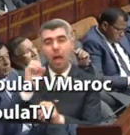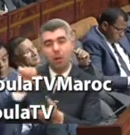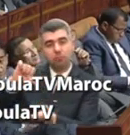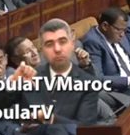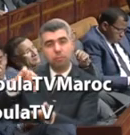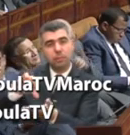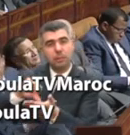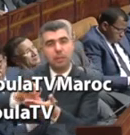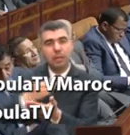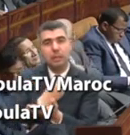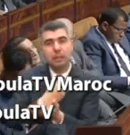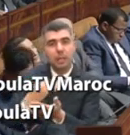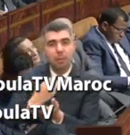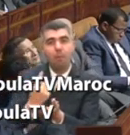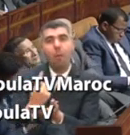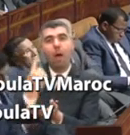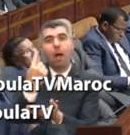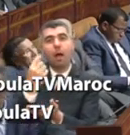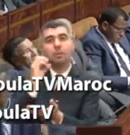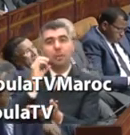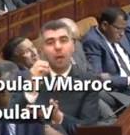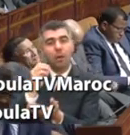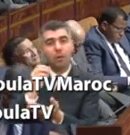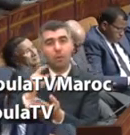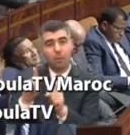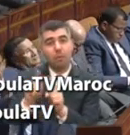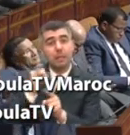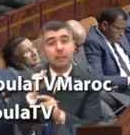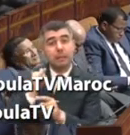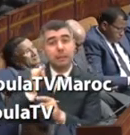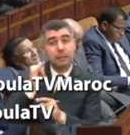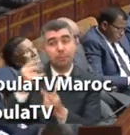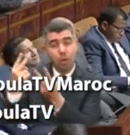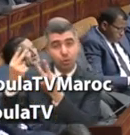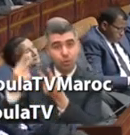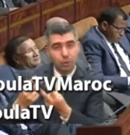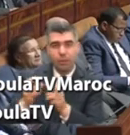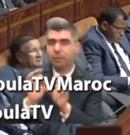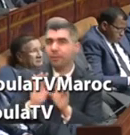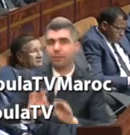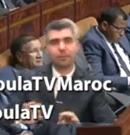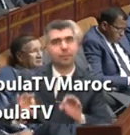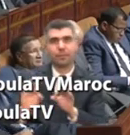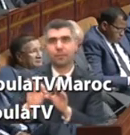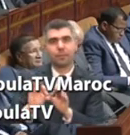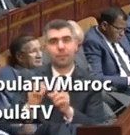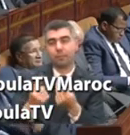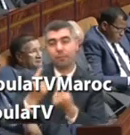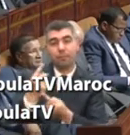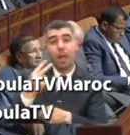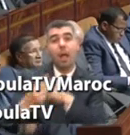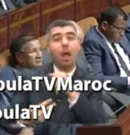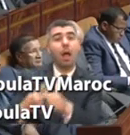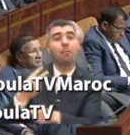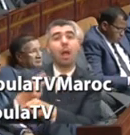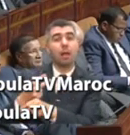اللازمة، بالإضافة إلى طبيب يعني طبيب غير مداوم يعني لا يحضر بصفة دائمة، وما كانش حضر شي سنتين، هذه عاجة